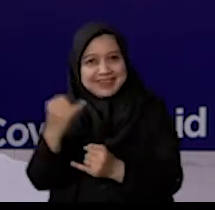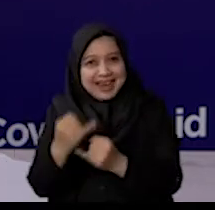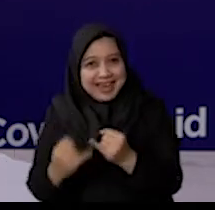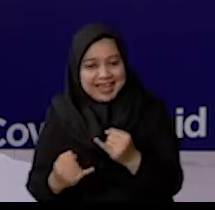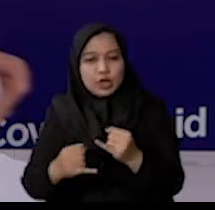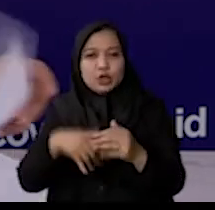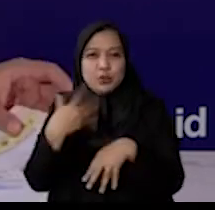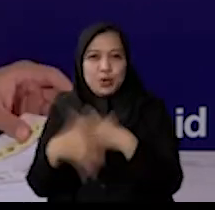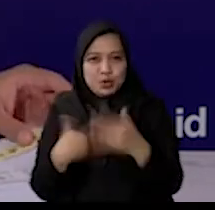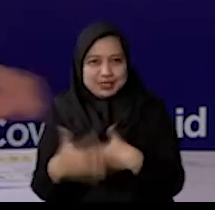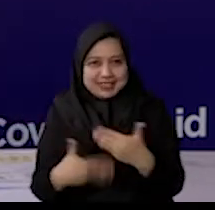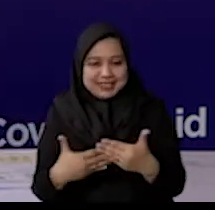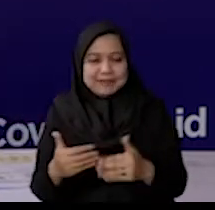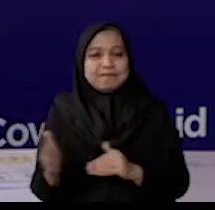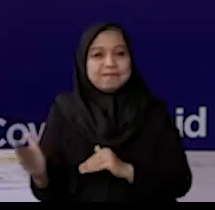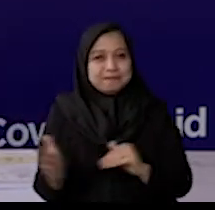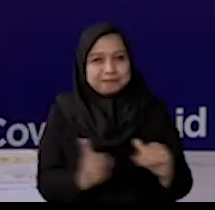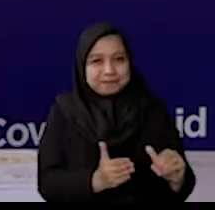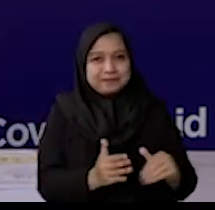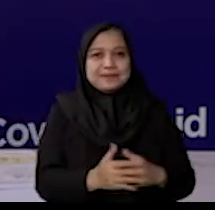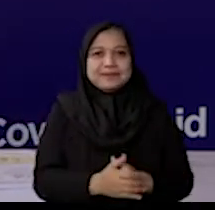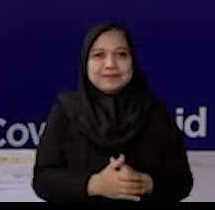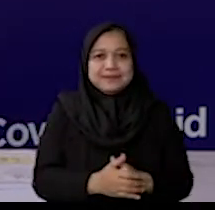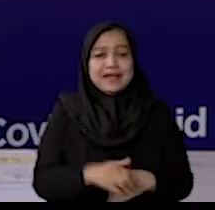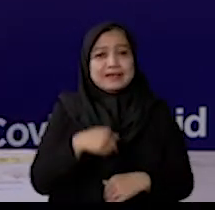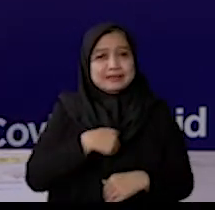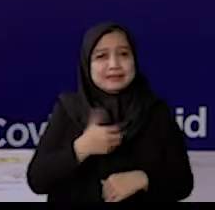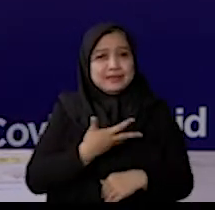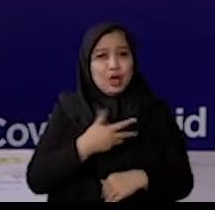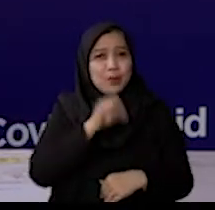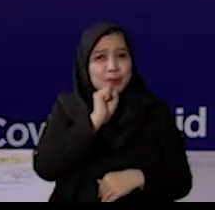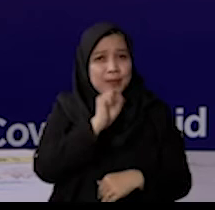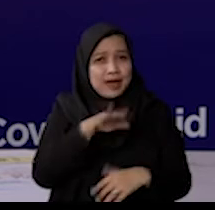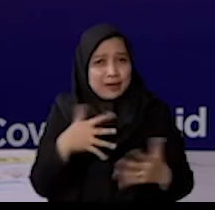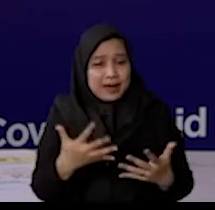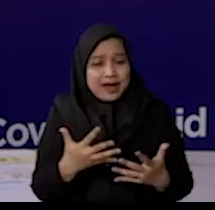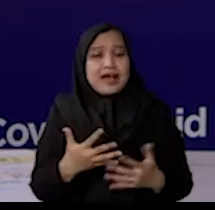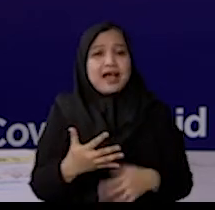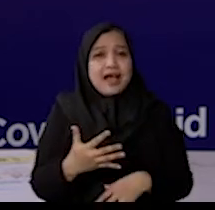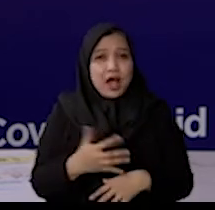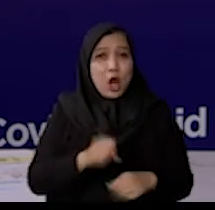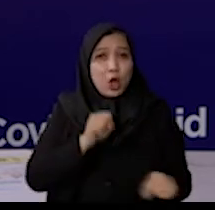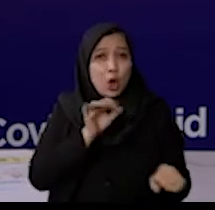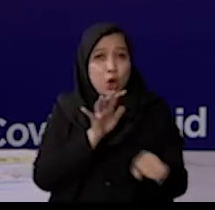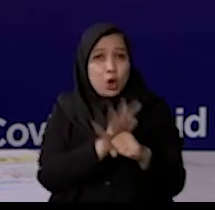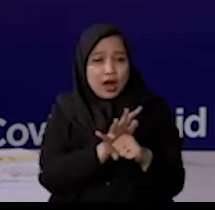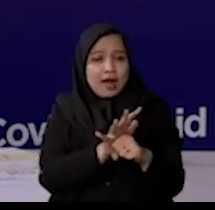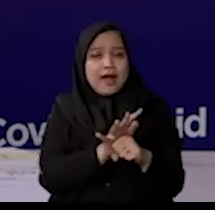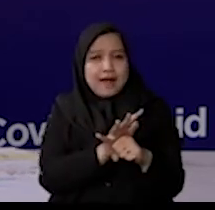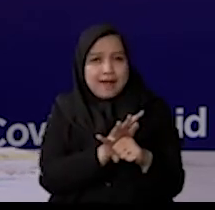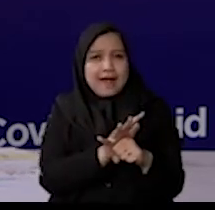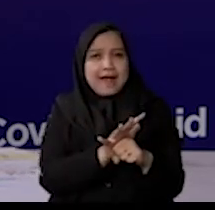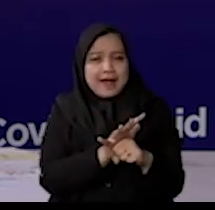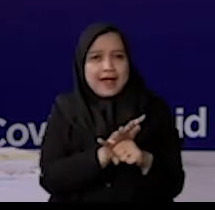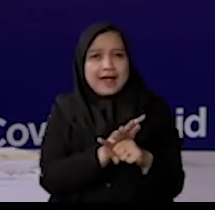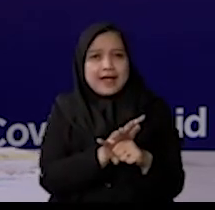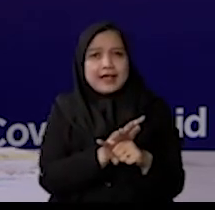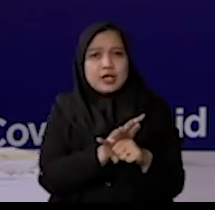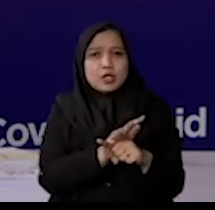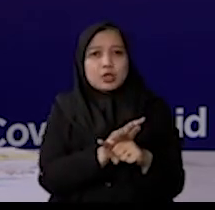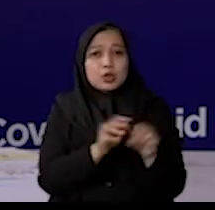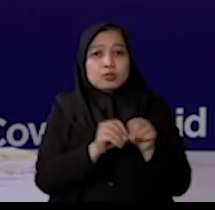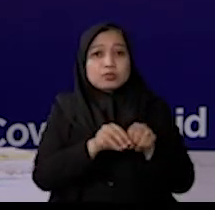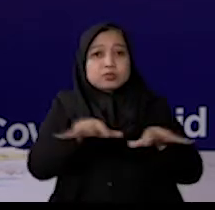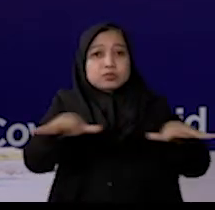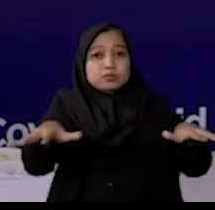Oke. Baik, selanjutnya saya juga ingin menyampaikan bahwa virus corona ini dapat menyerang baik